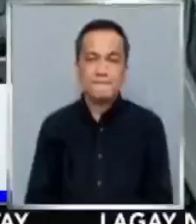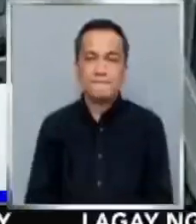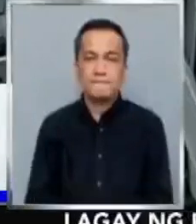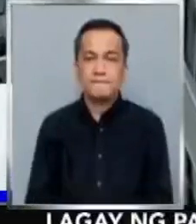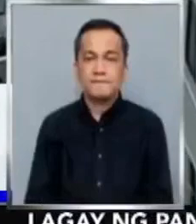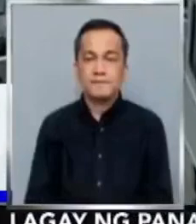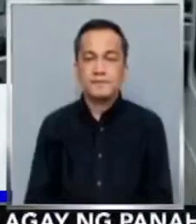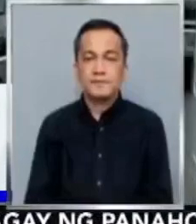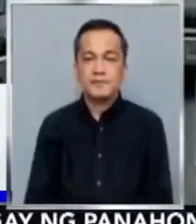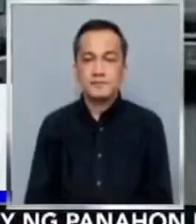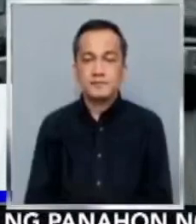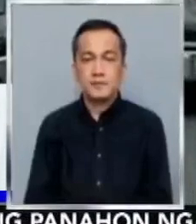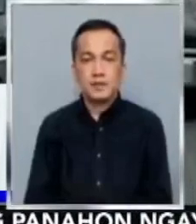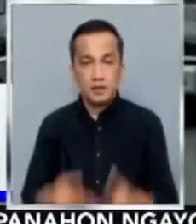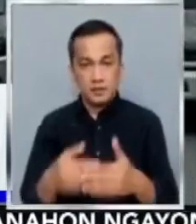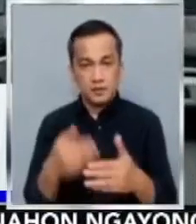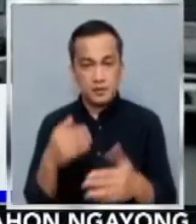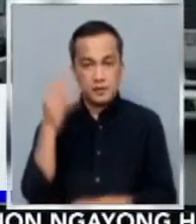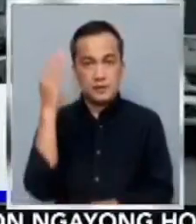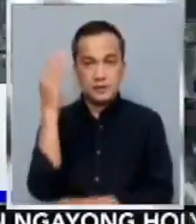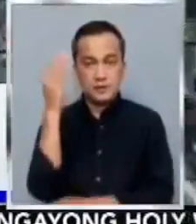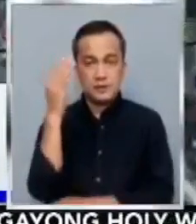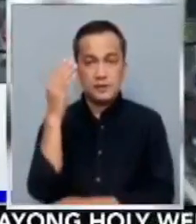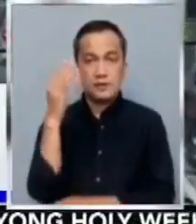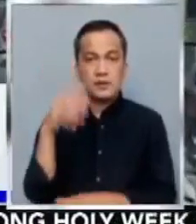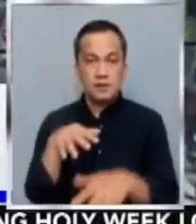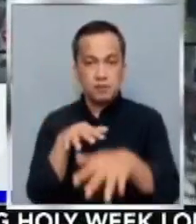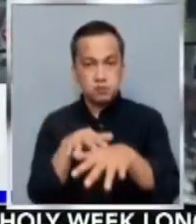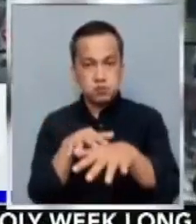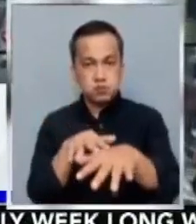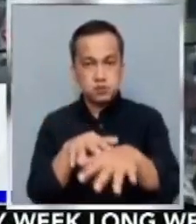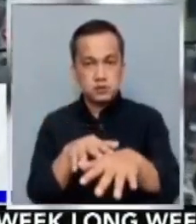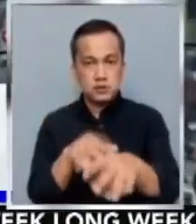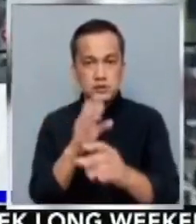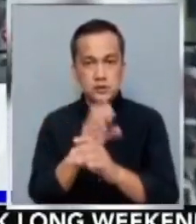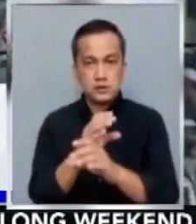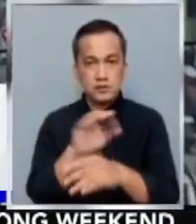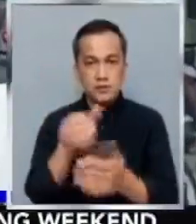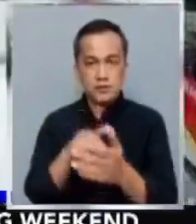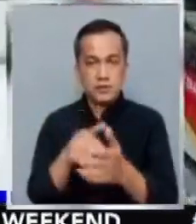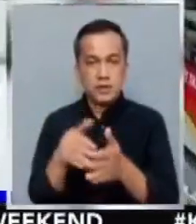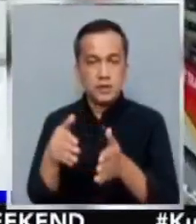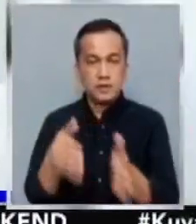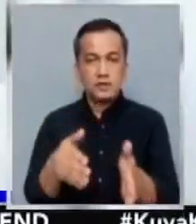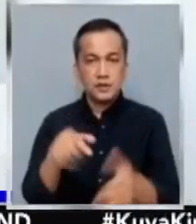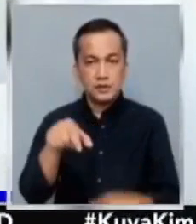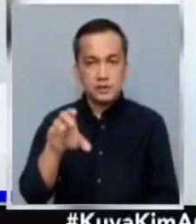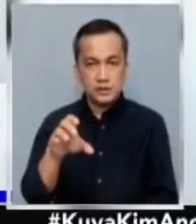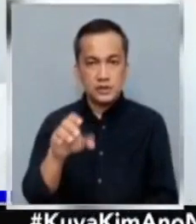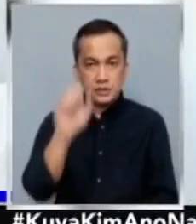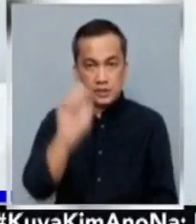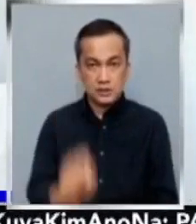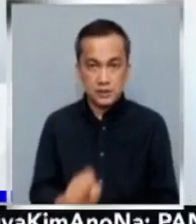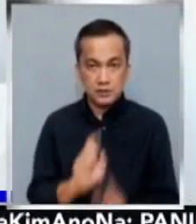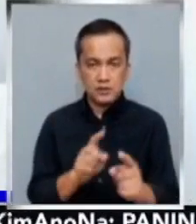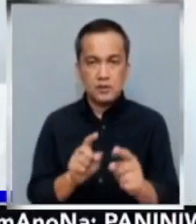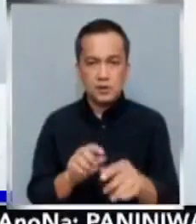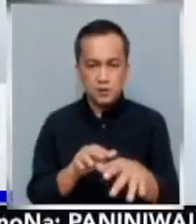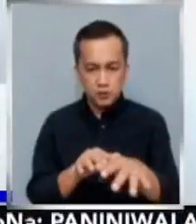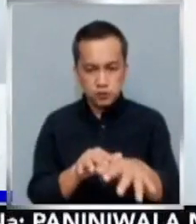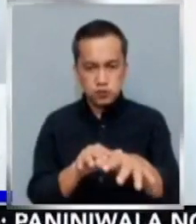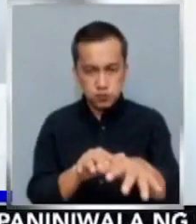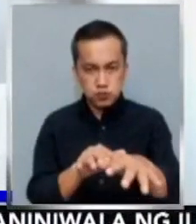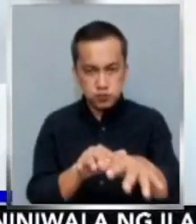Bago pa lang magtanghali, may build-up na ng mga sasakyan dito sa Main Avenue, Quezon City, southbound. Umaandar pero mabagal ang usad ng mga